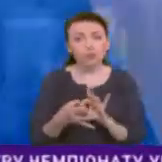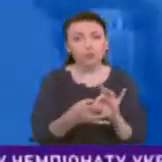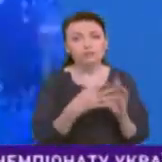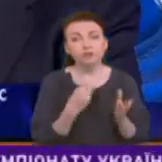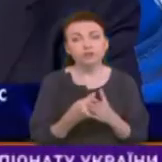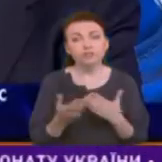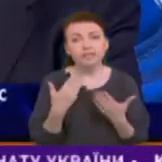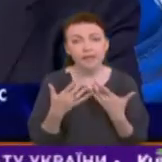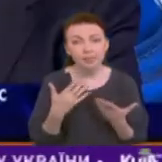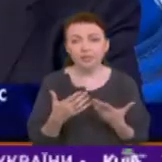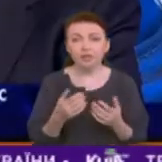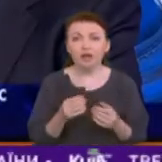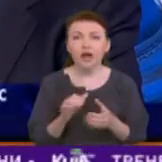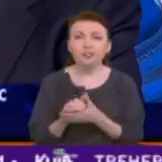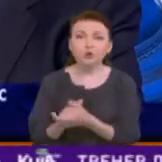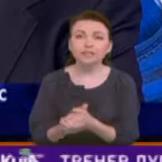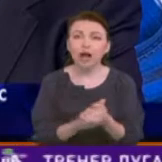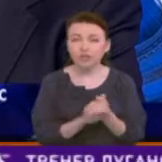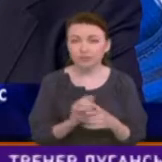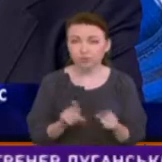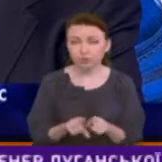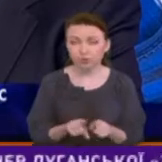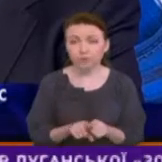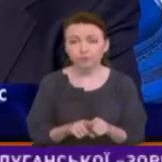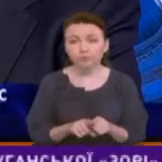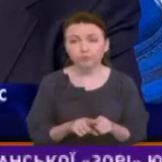як асоціації, знаєте, в громадянському суспільстві.